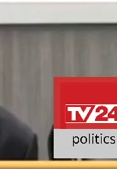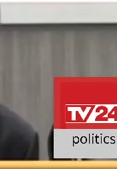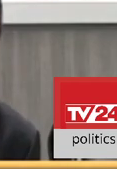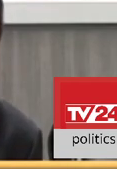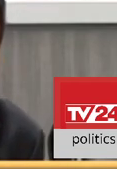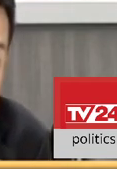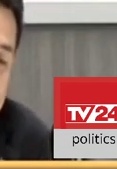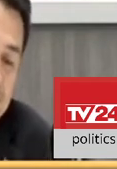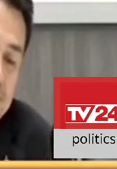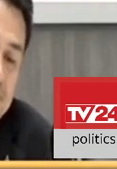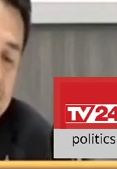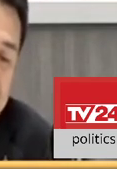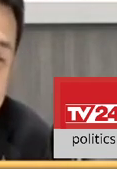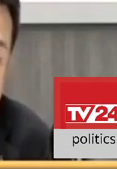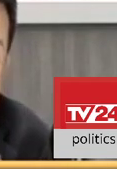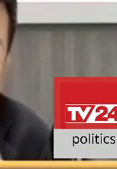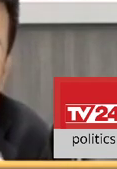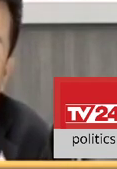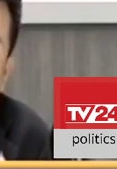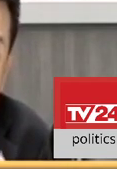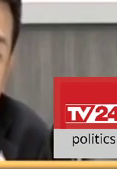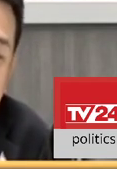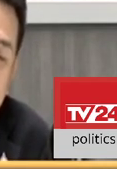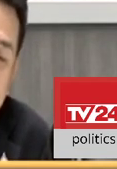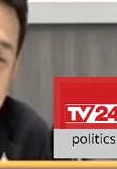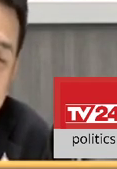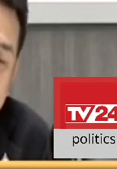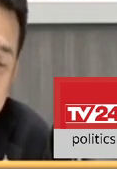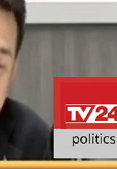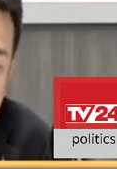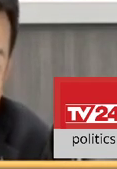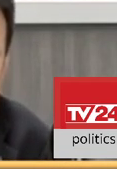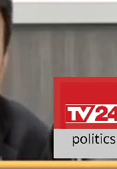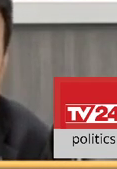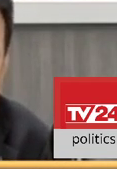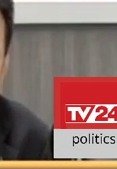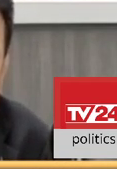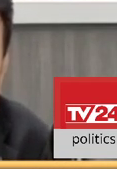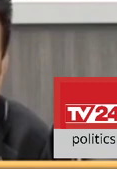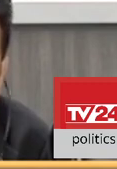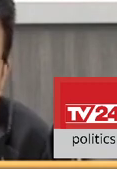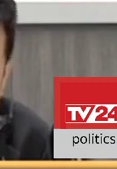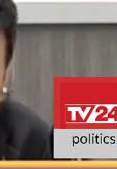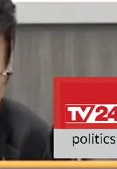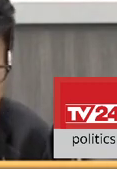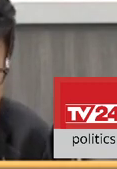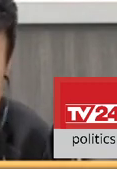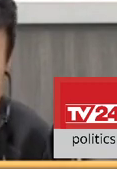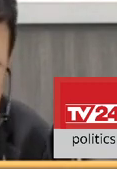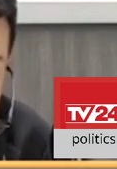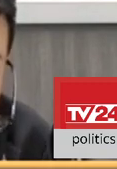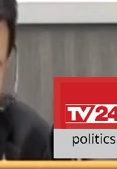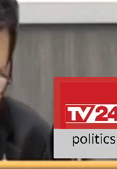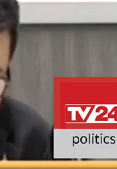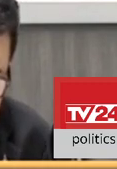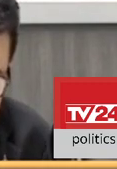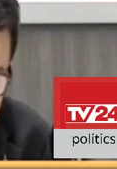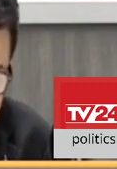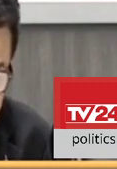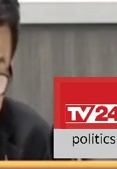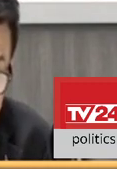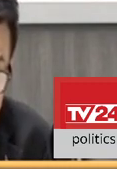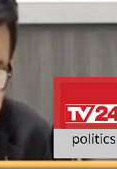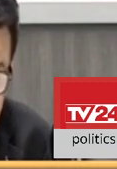ายความว่าในเนี้ยนะครับได้เขียนในงบของกระทรวงกลาโหมเนี่ยนะครับในเรื่องของงบประมาณผูกพันเนี่ยร